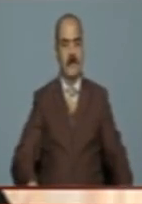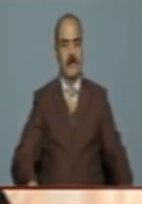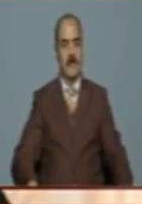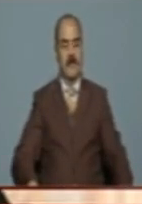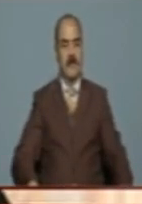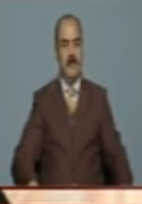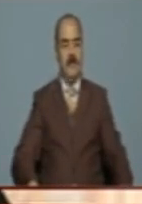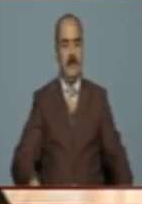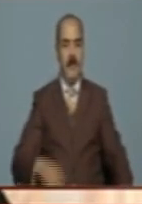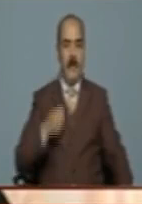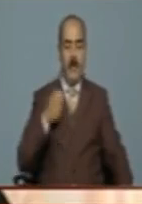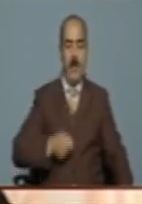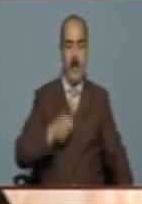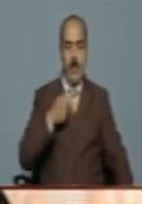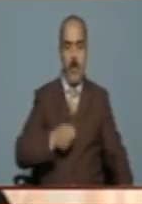مبروك للمصريين،